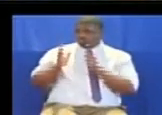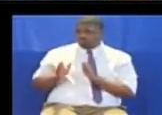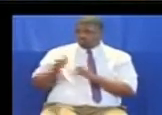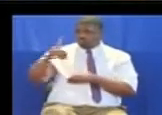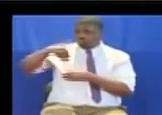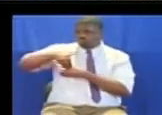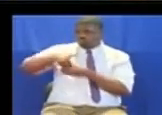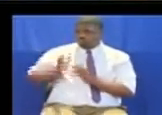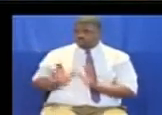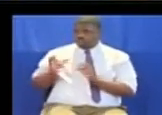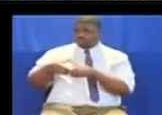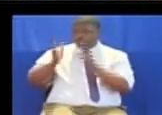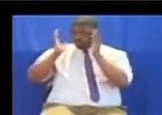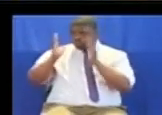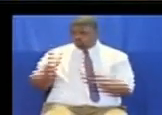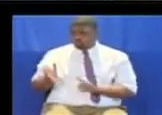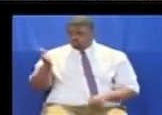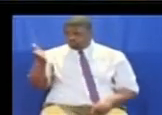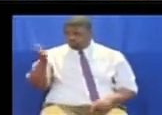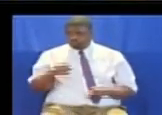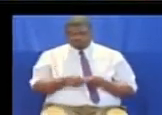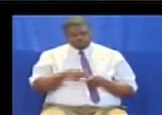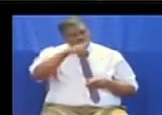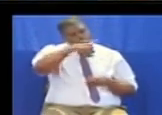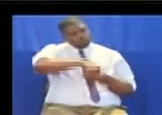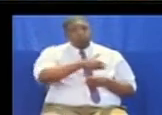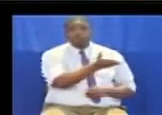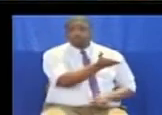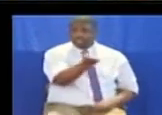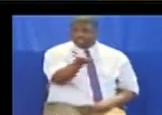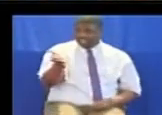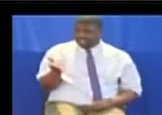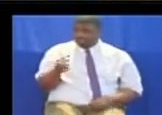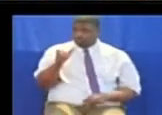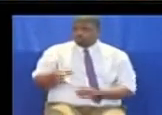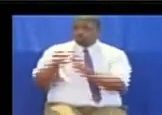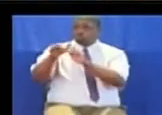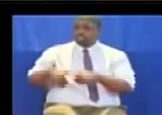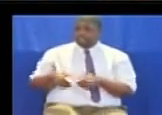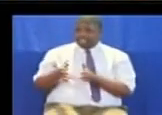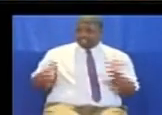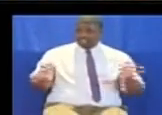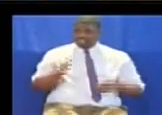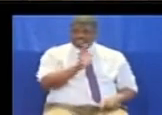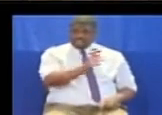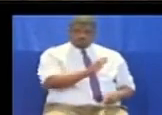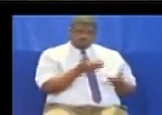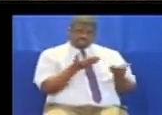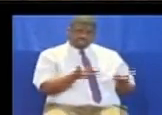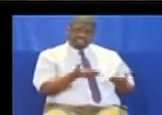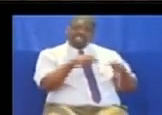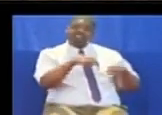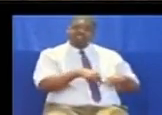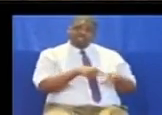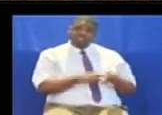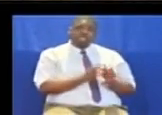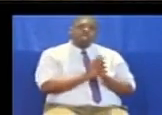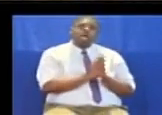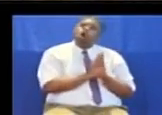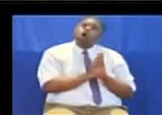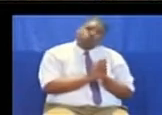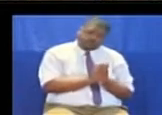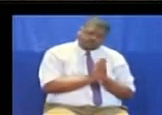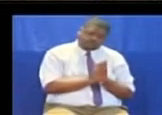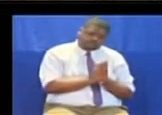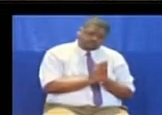cha Mapinduzi, na wajumbe wengine wa kamati kuu ambao ni wabunge kwa nafasi zao kwa sasa, ninawaomba kwa mikono